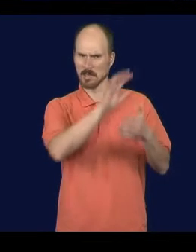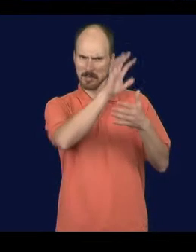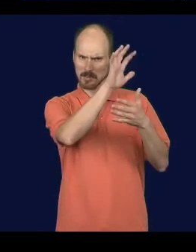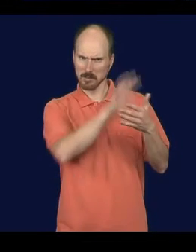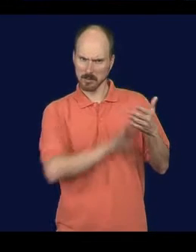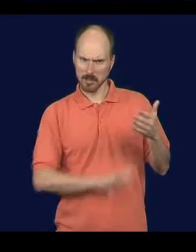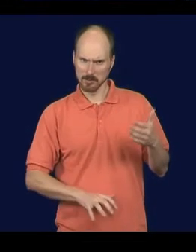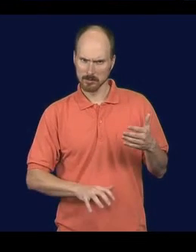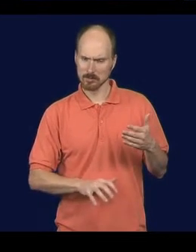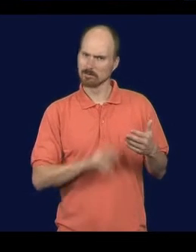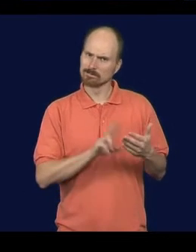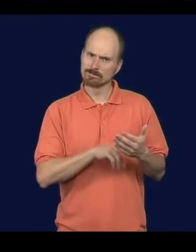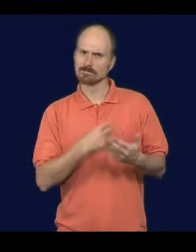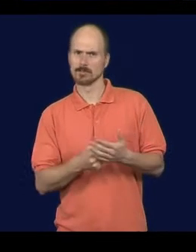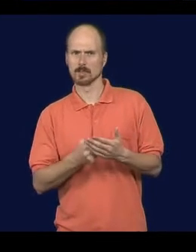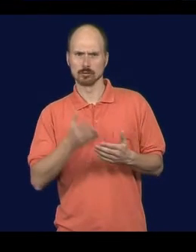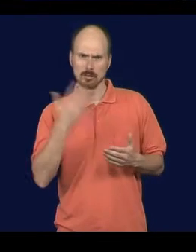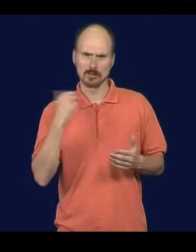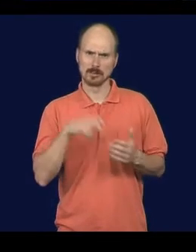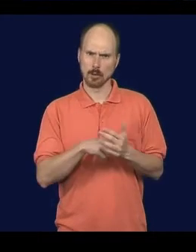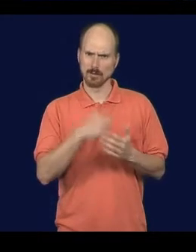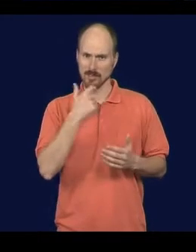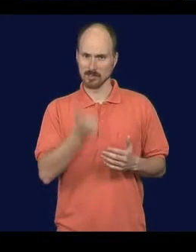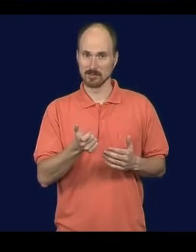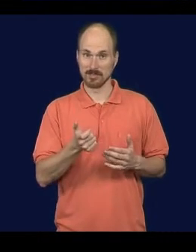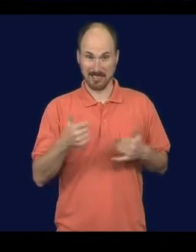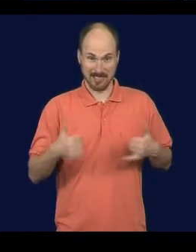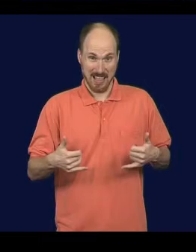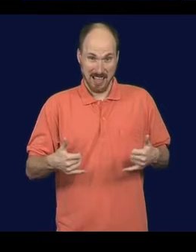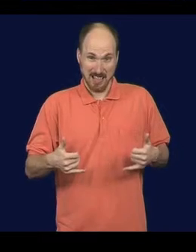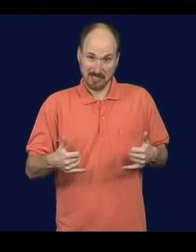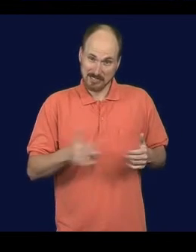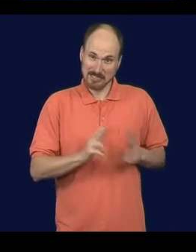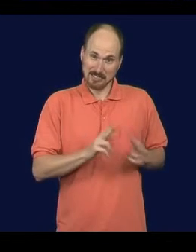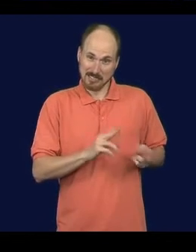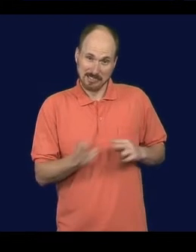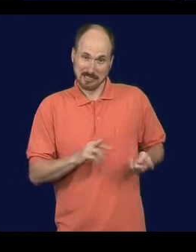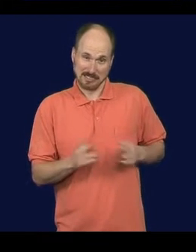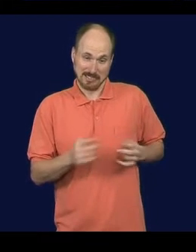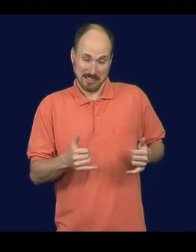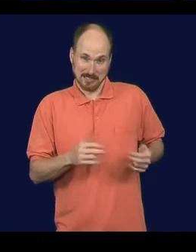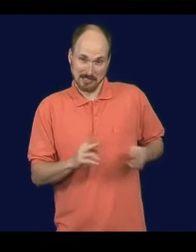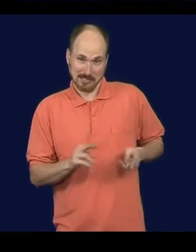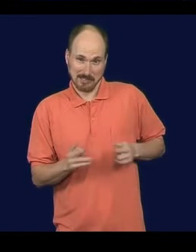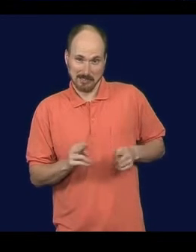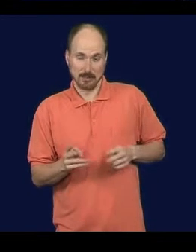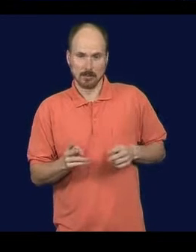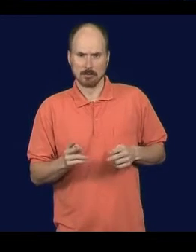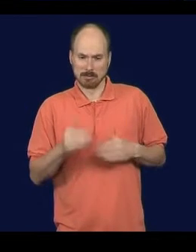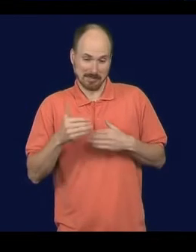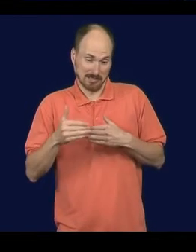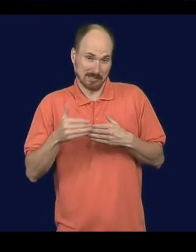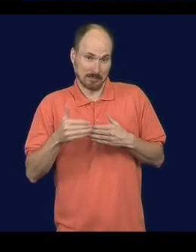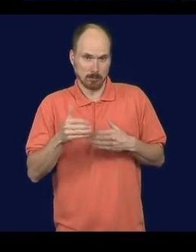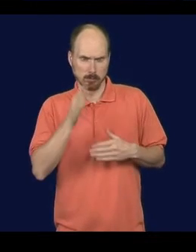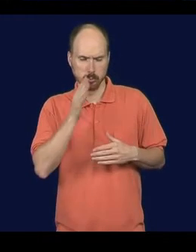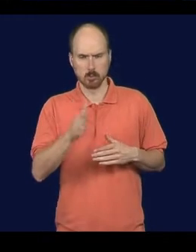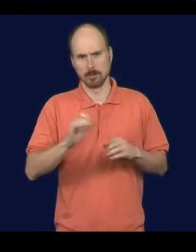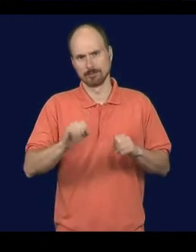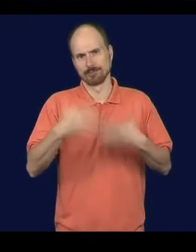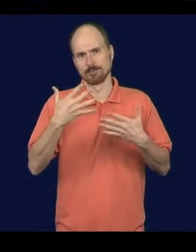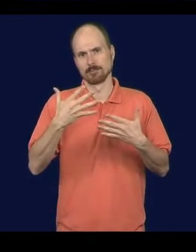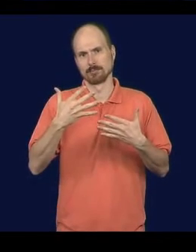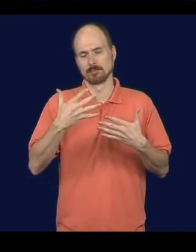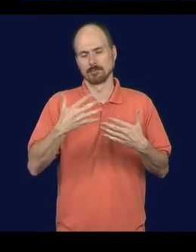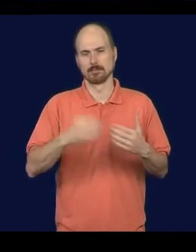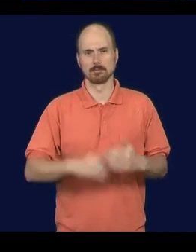chcete pomáhat a chcete konzultovat až teďka, když jste vyhráli. Tak se divím, že teda já jsem neslyšel, jestli jste to už